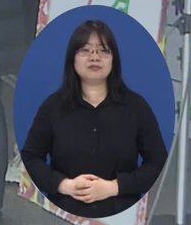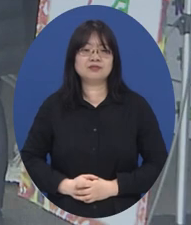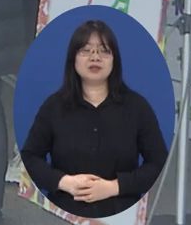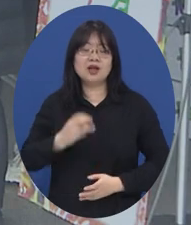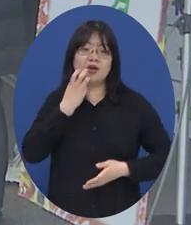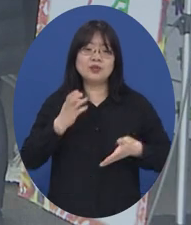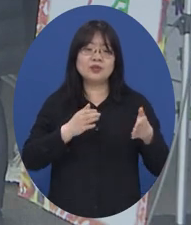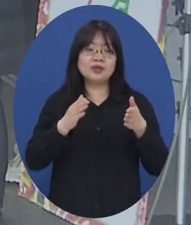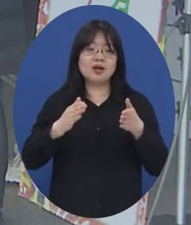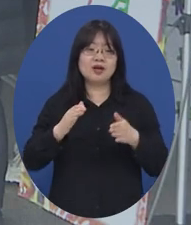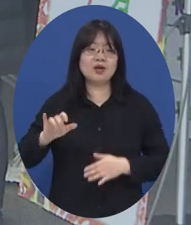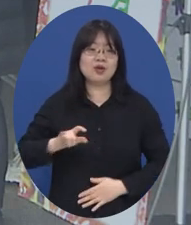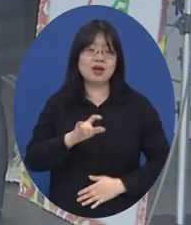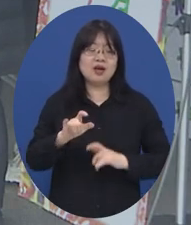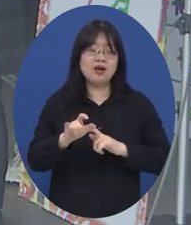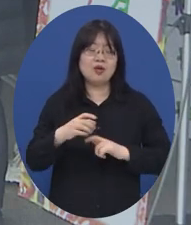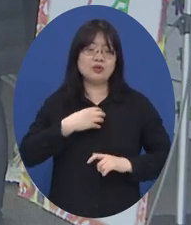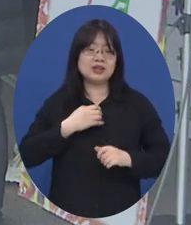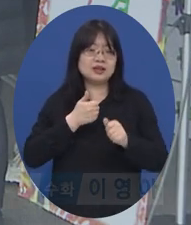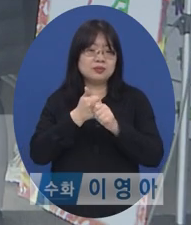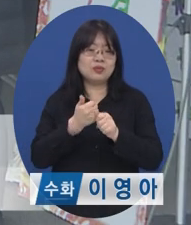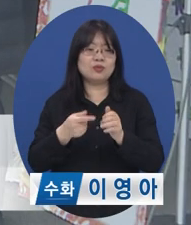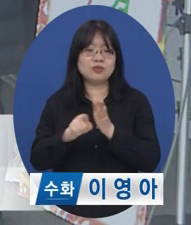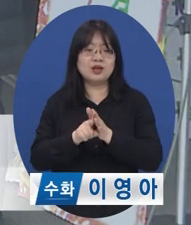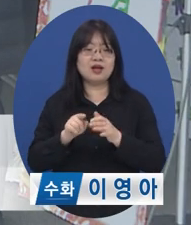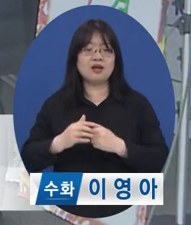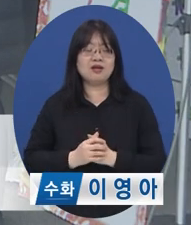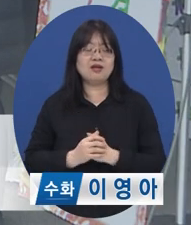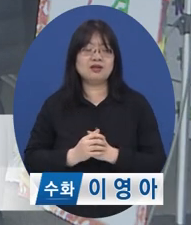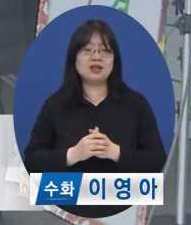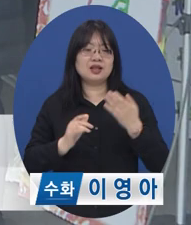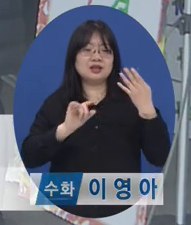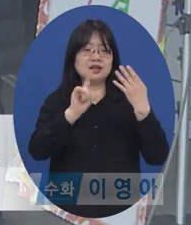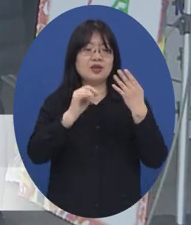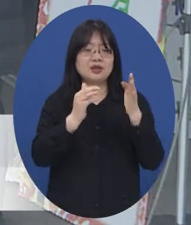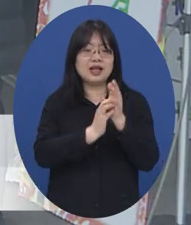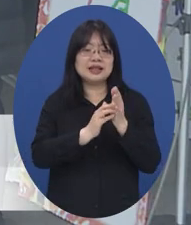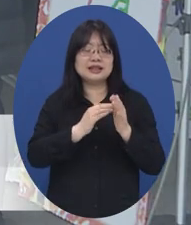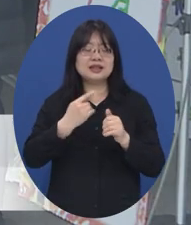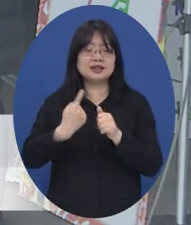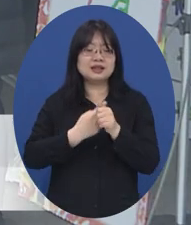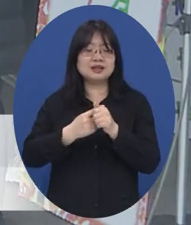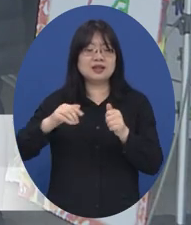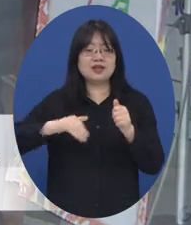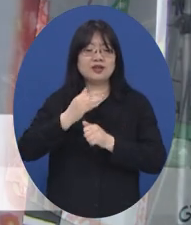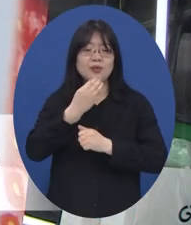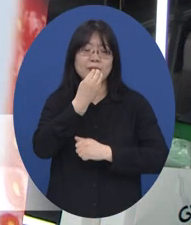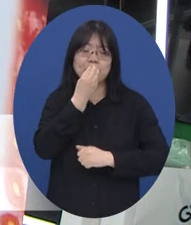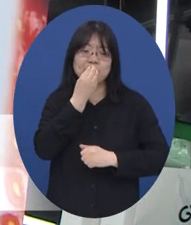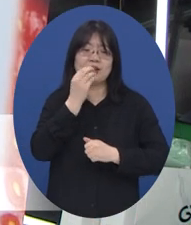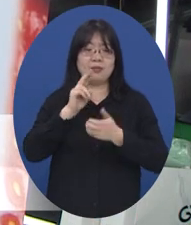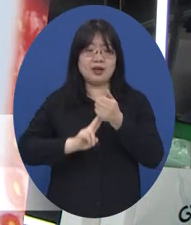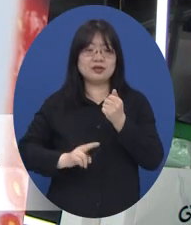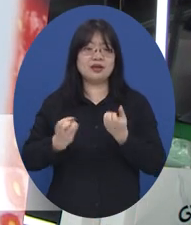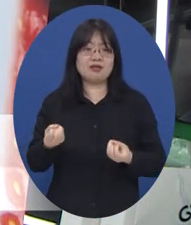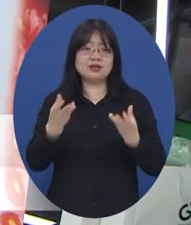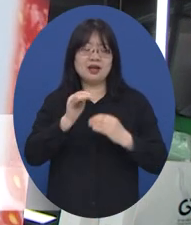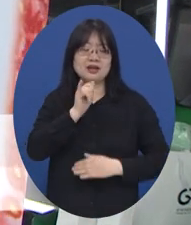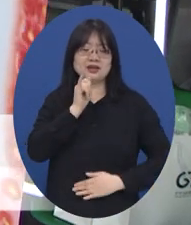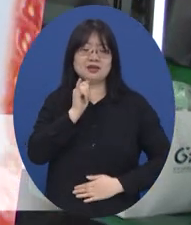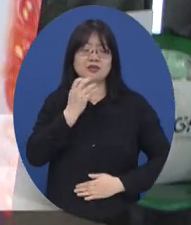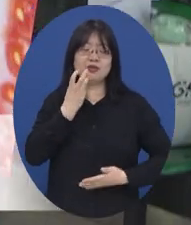경기도가 쿠론 알고 위기 극복을 위해 내달까지 친환경 딸기 팔아주기 행사를 진행합니다 도청 등